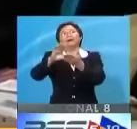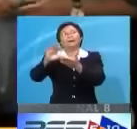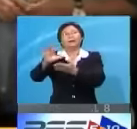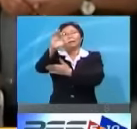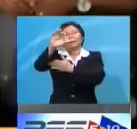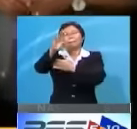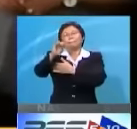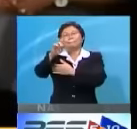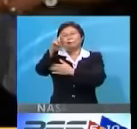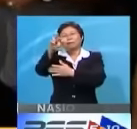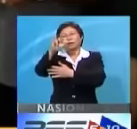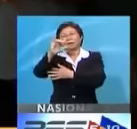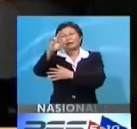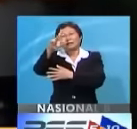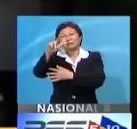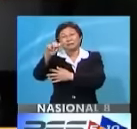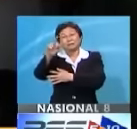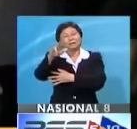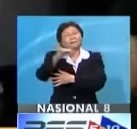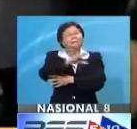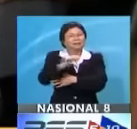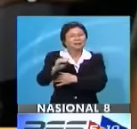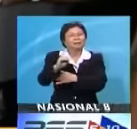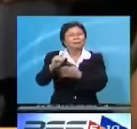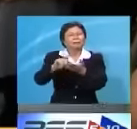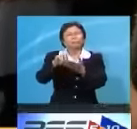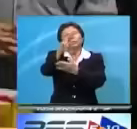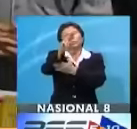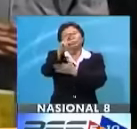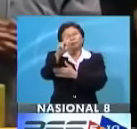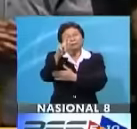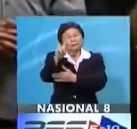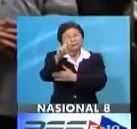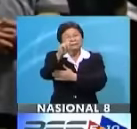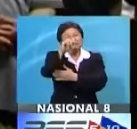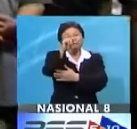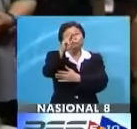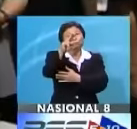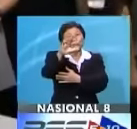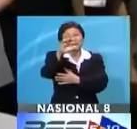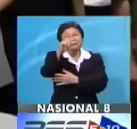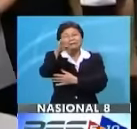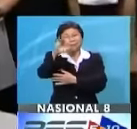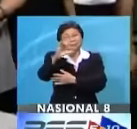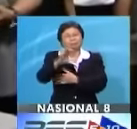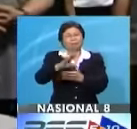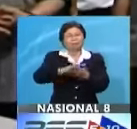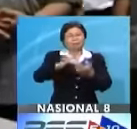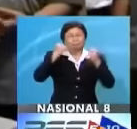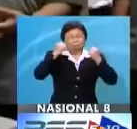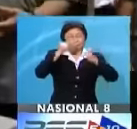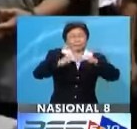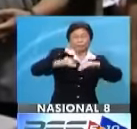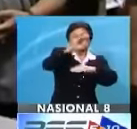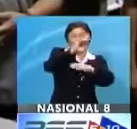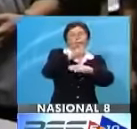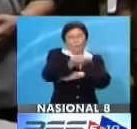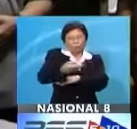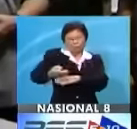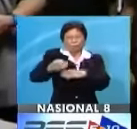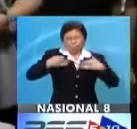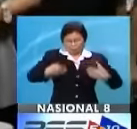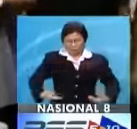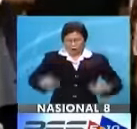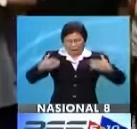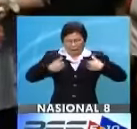Institusi Pendidikan Temenggong Ibrahim. UCTC bermatlamat merakyatkan ilmu dan mengoptimumkan prasarana fizikal